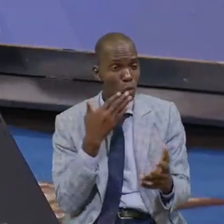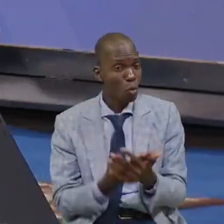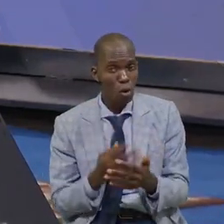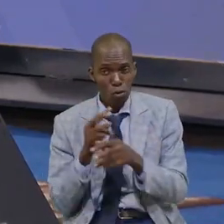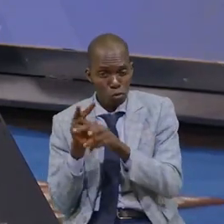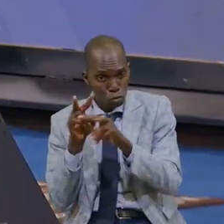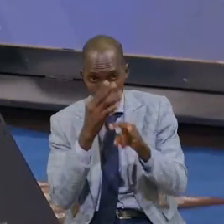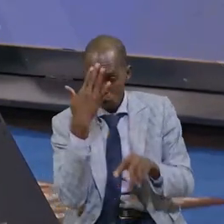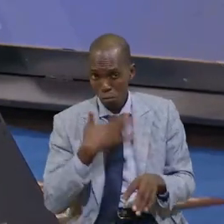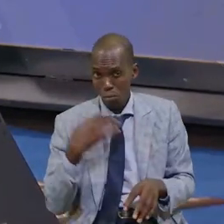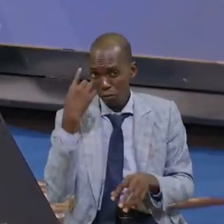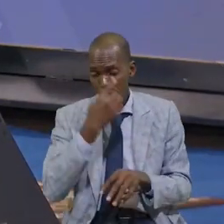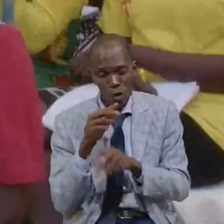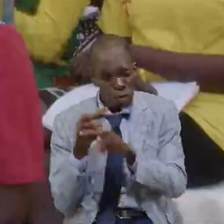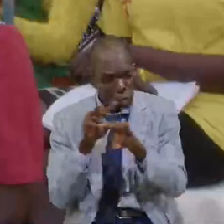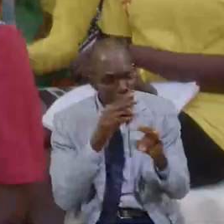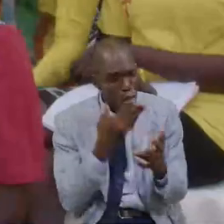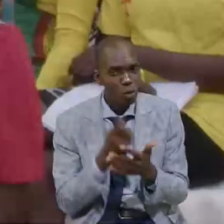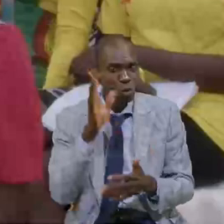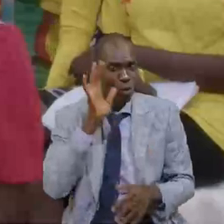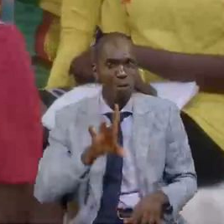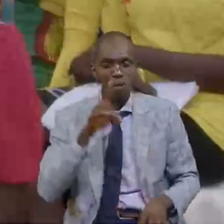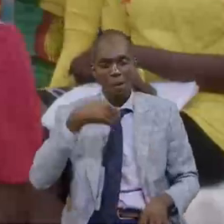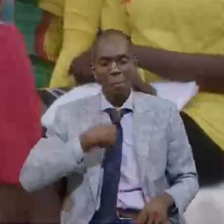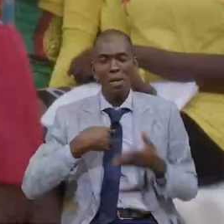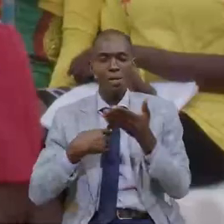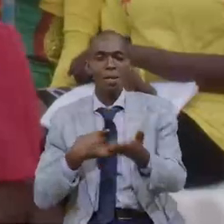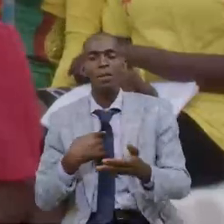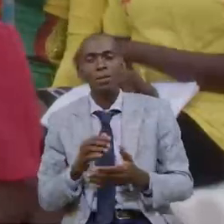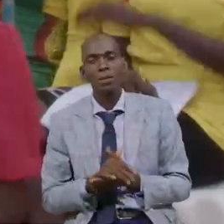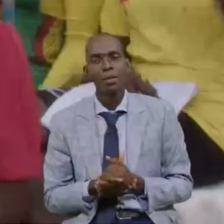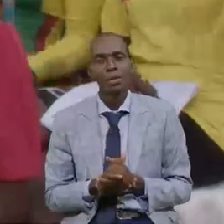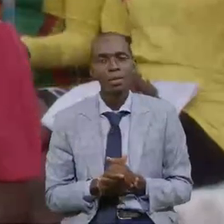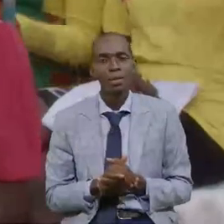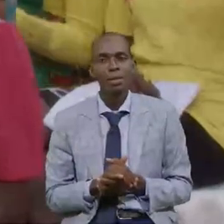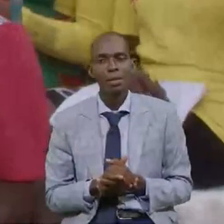regardez très bien. Quand vous voyez ma face, vous me verrez là-bas.